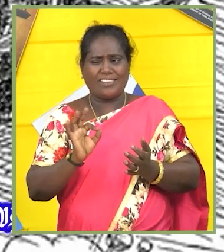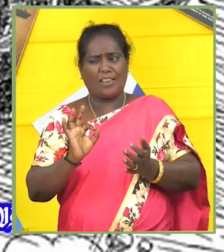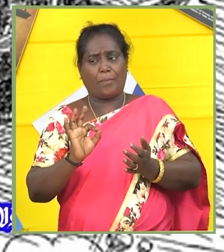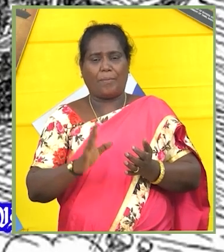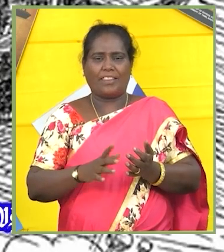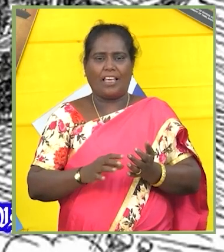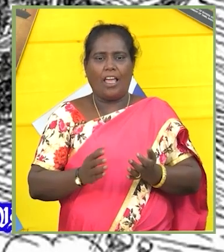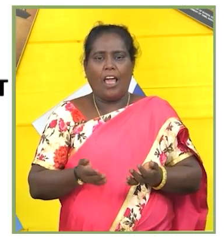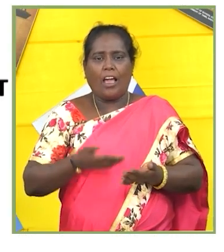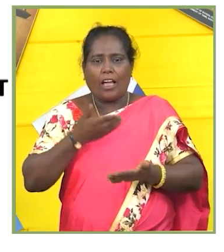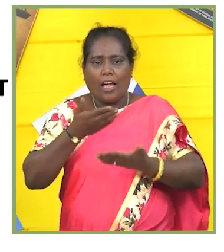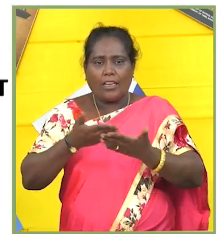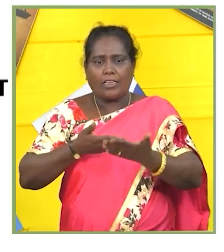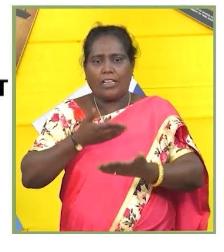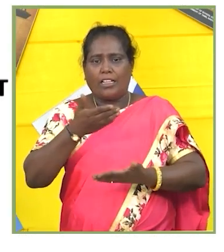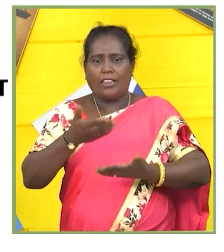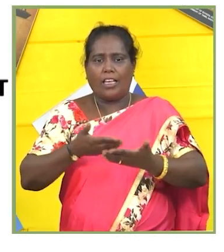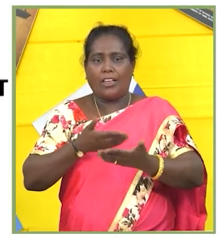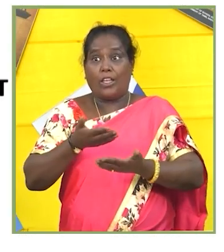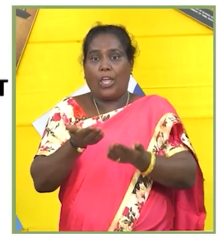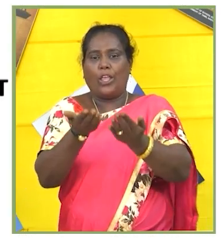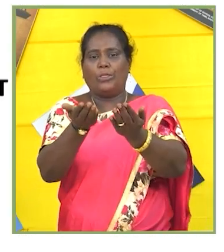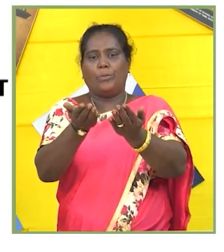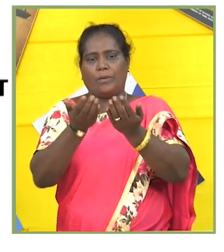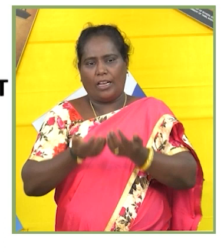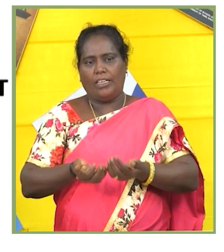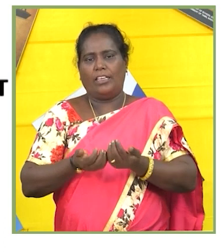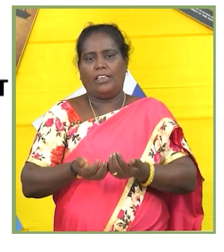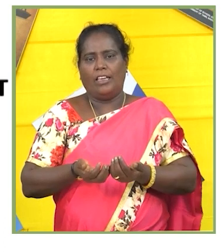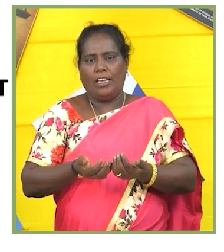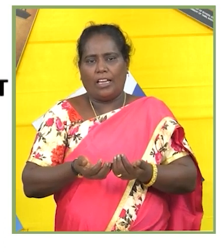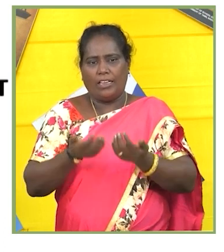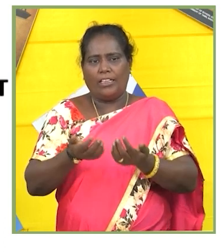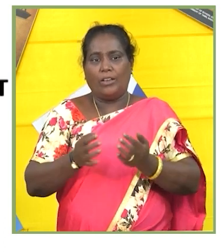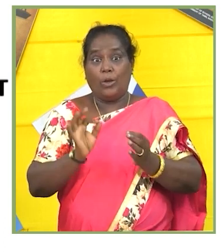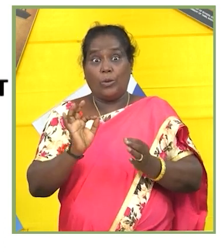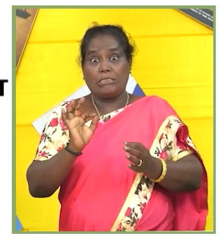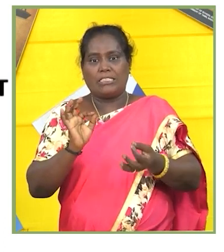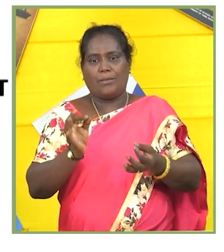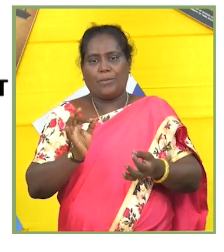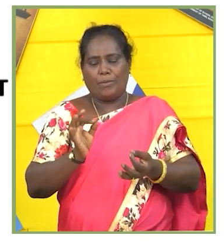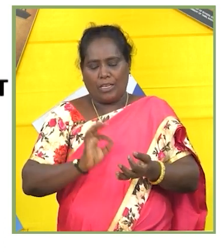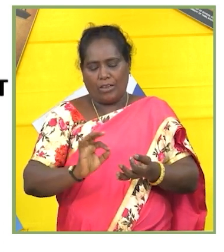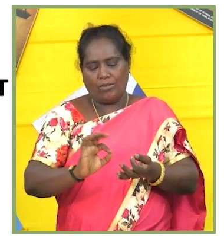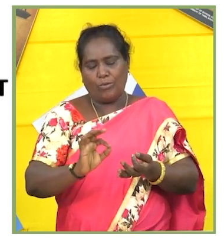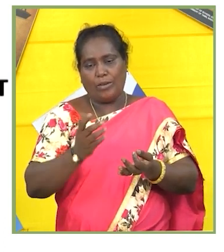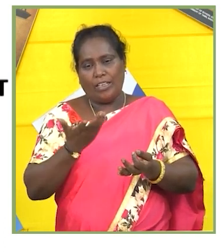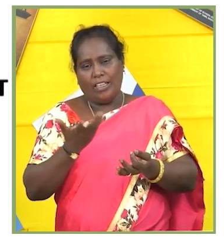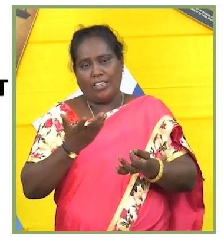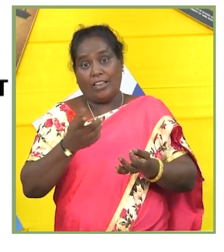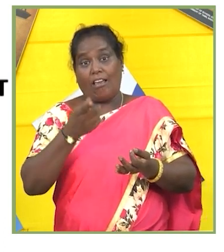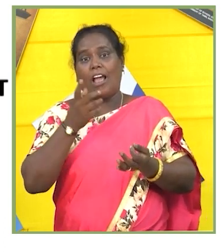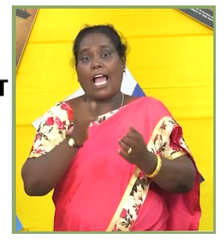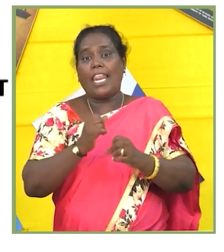இதன் சிறப்பே பார்த்தீங்கன்னா கற்றறிந்தார் ஏத்தும் களி. அதாவது கற்றறிந்தவர்கள் மத்தியிலும் ஒரு சிறப்பு மிக்க நூல்